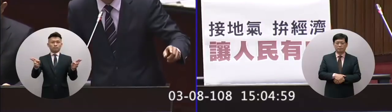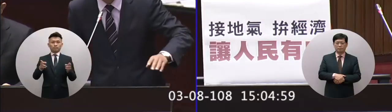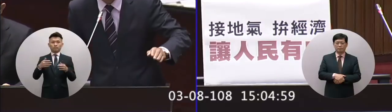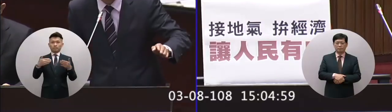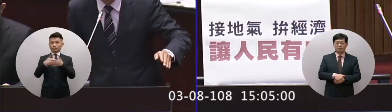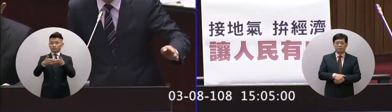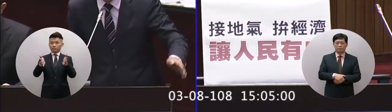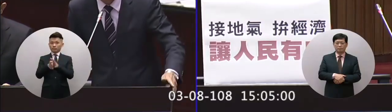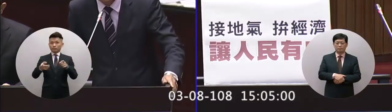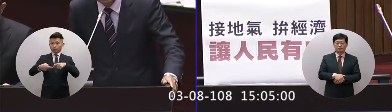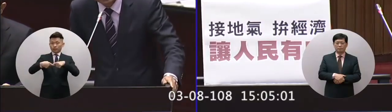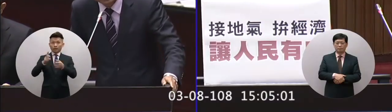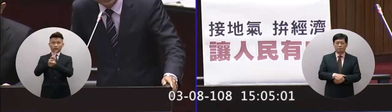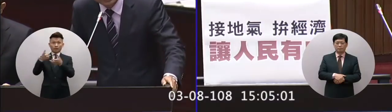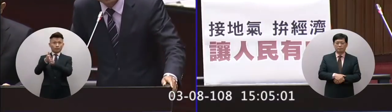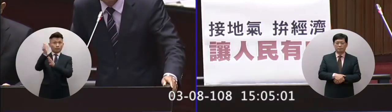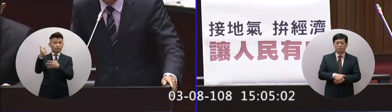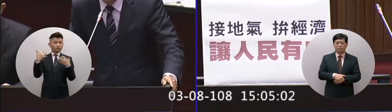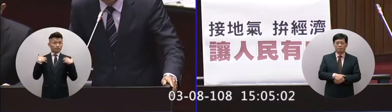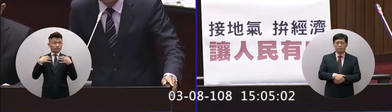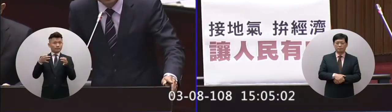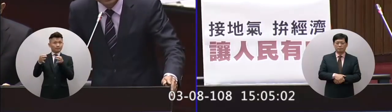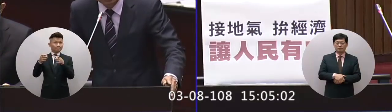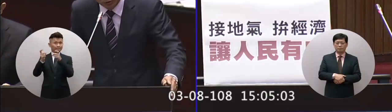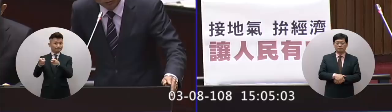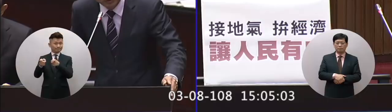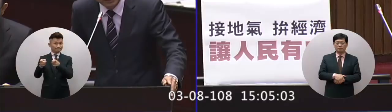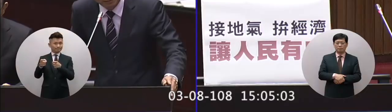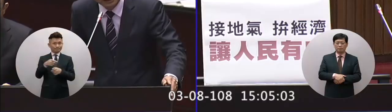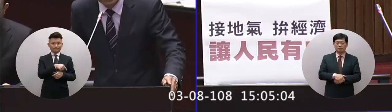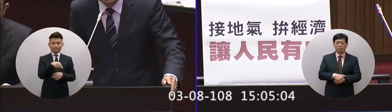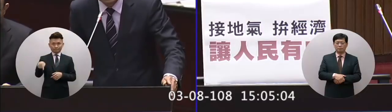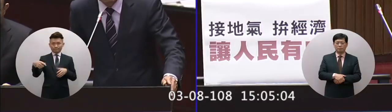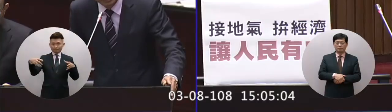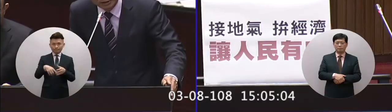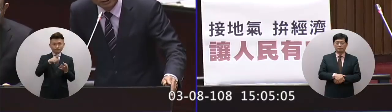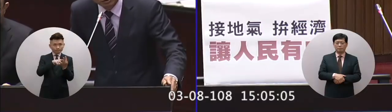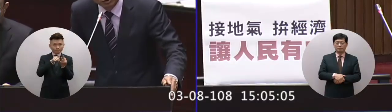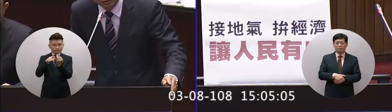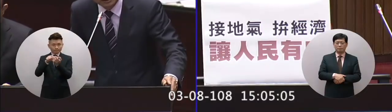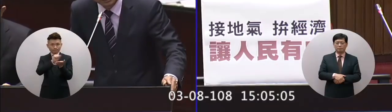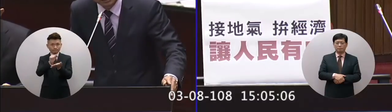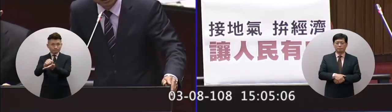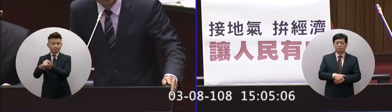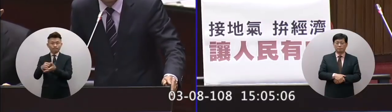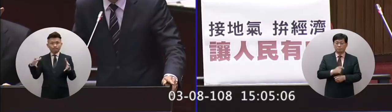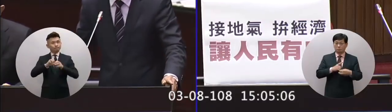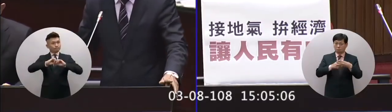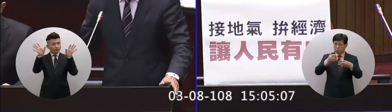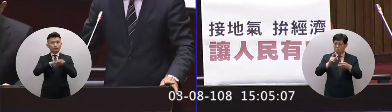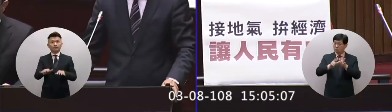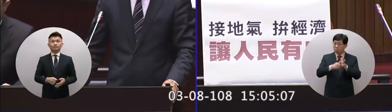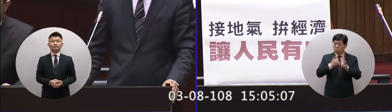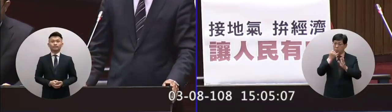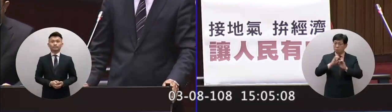跨部会，比如林佳龙部长主管的是商港的部分，我们现在是要同步来盘点，那会一次做完整的 公布。那主委什么时